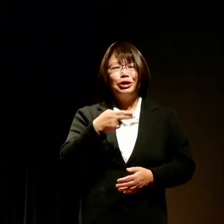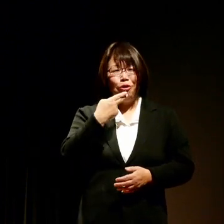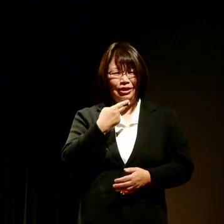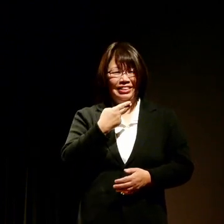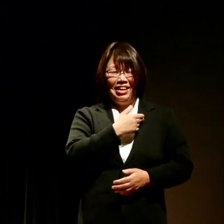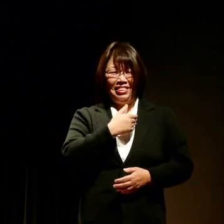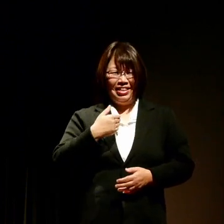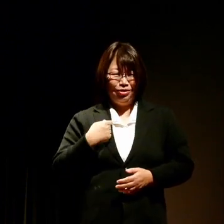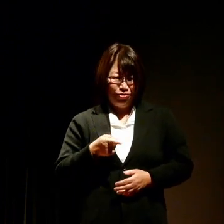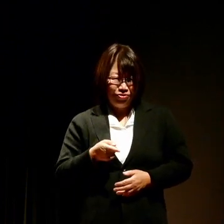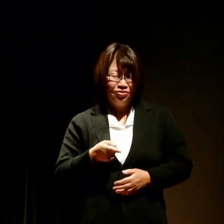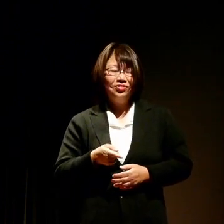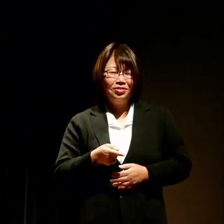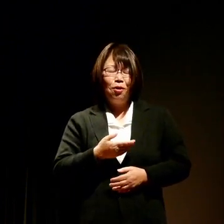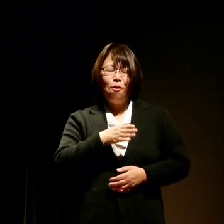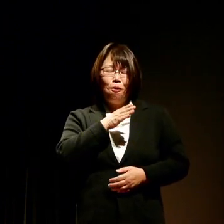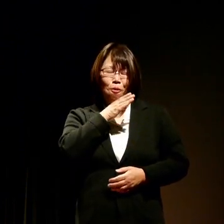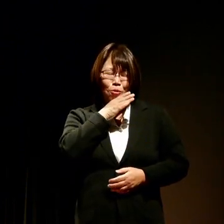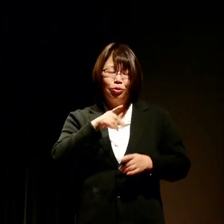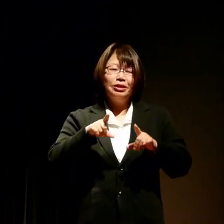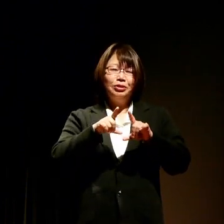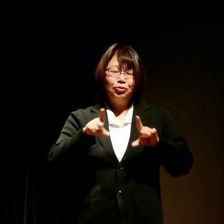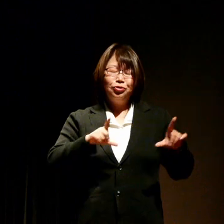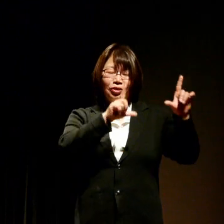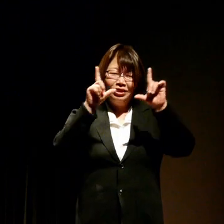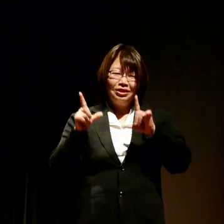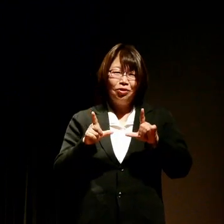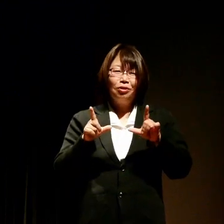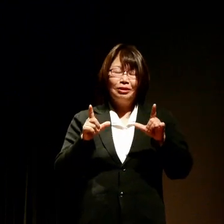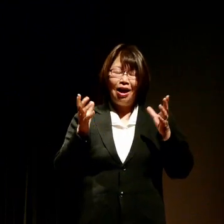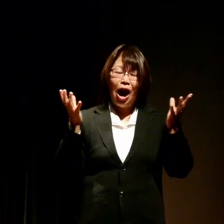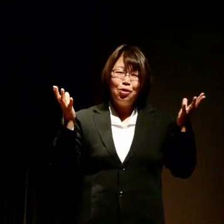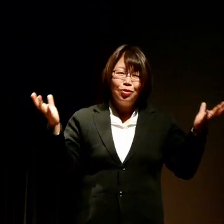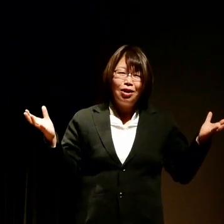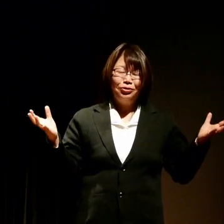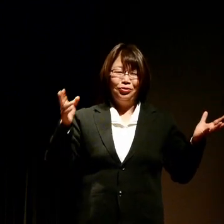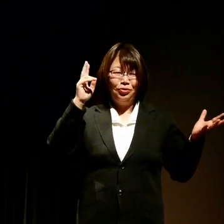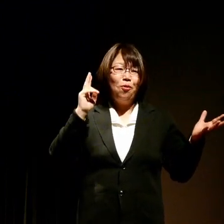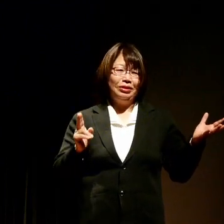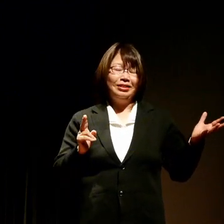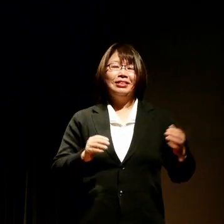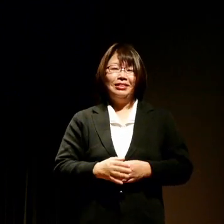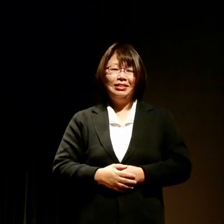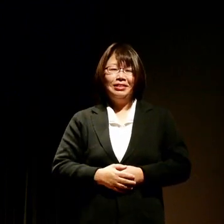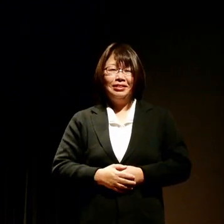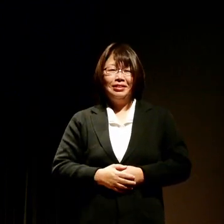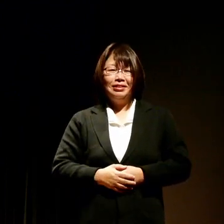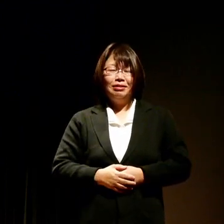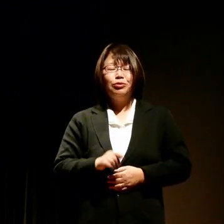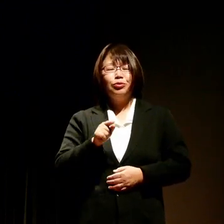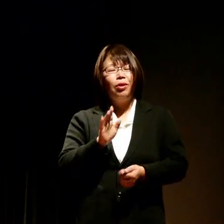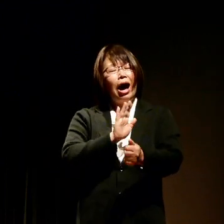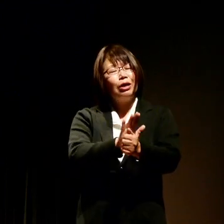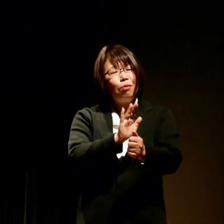が本当に普段の日常にあふれるように、そんなアドバイ